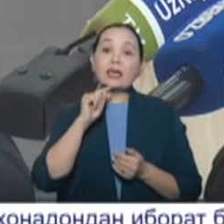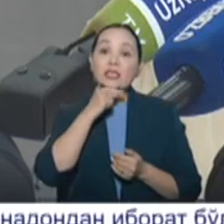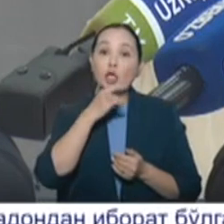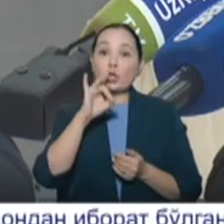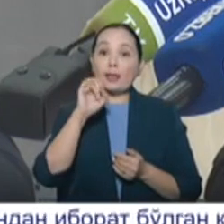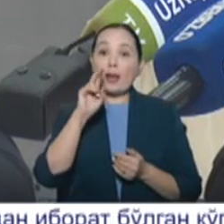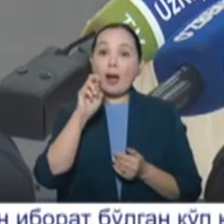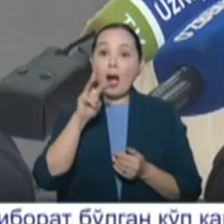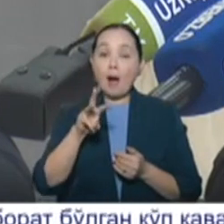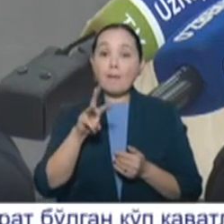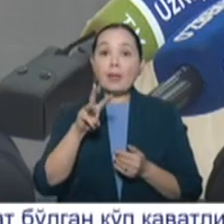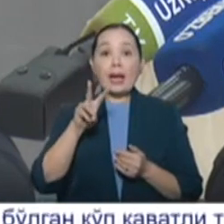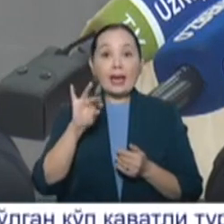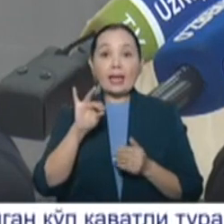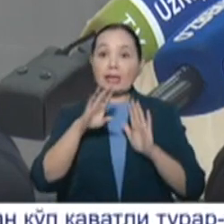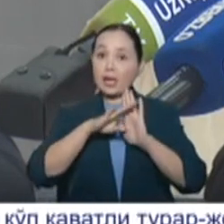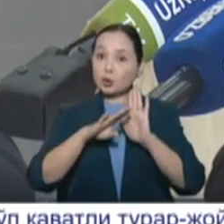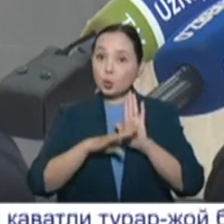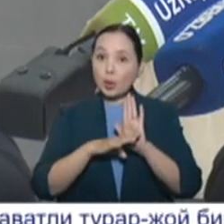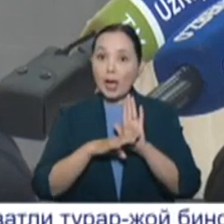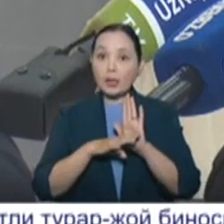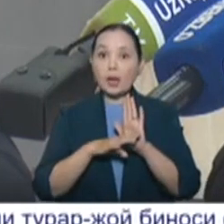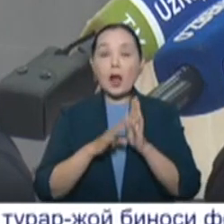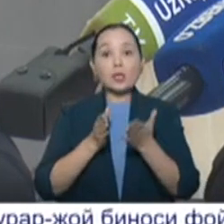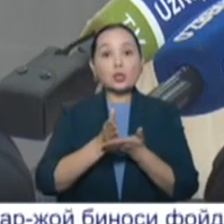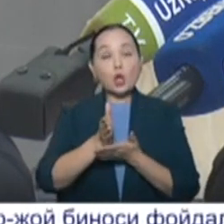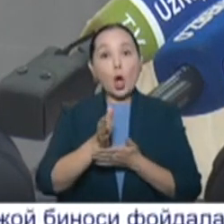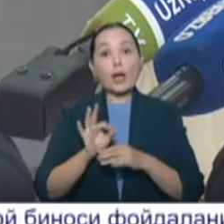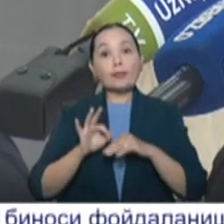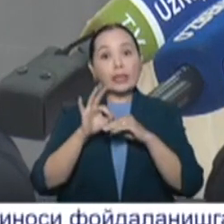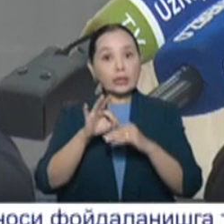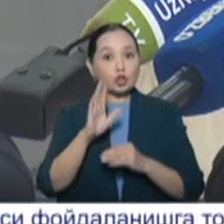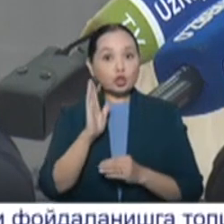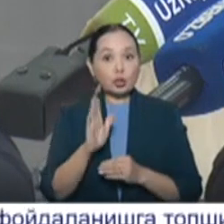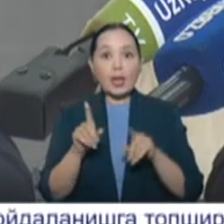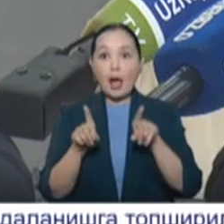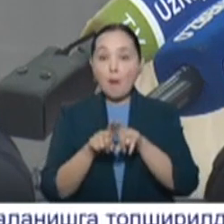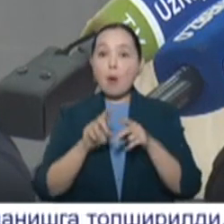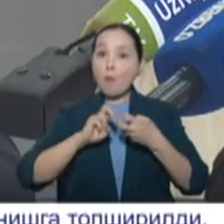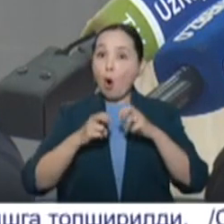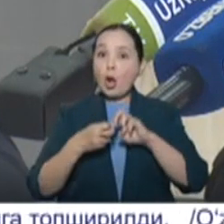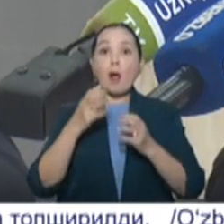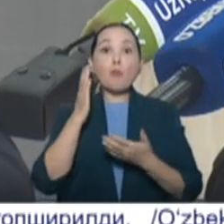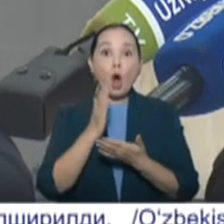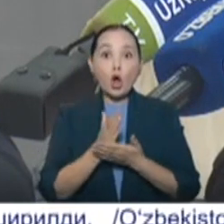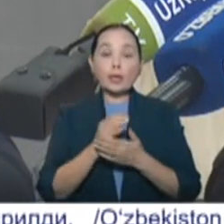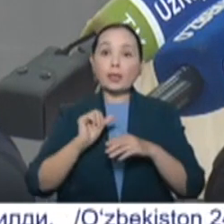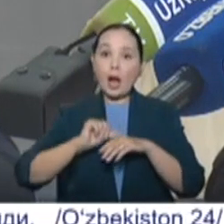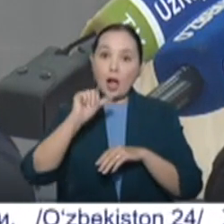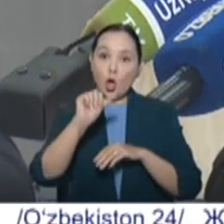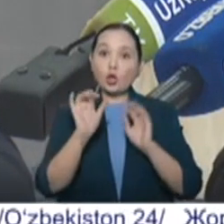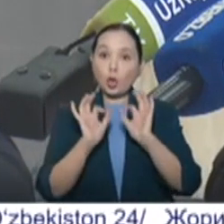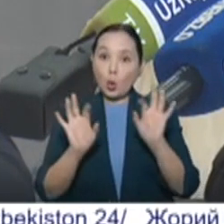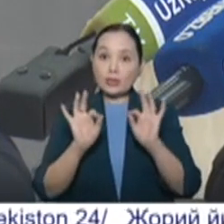raqamlarini, raqamli dasturlarni sohamizga kiritishda ham muammolar borligi alohida